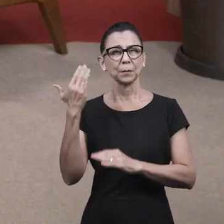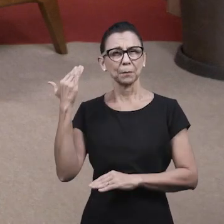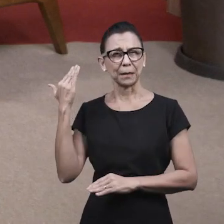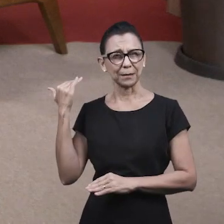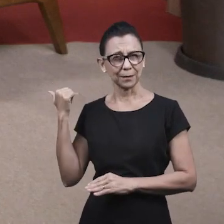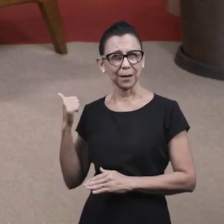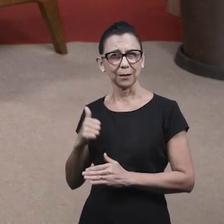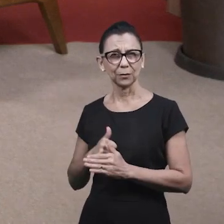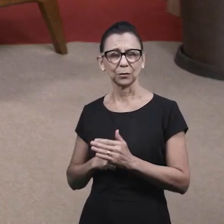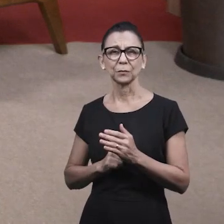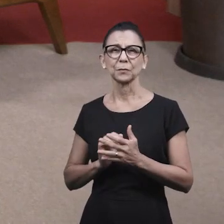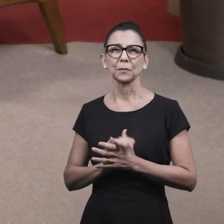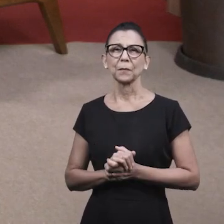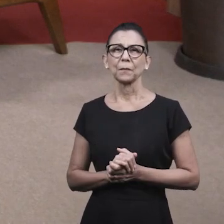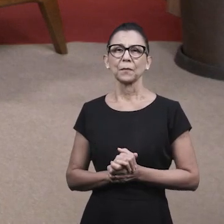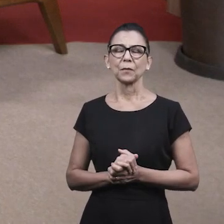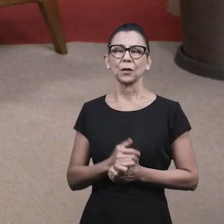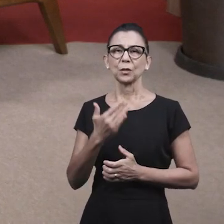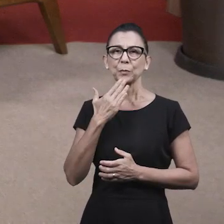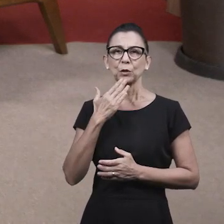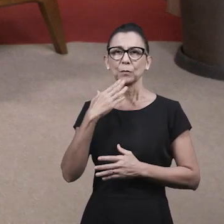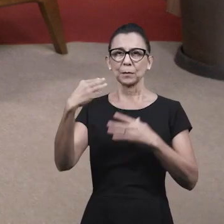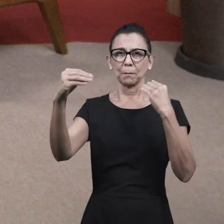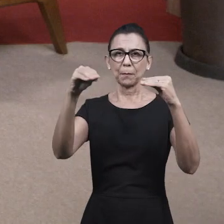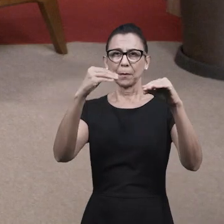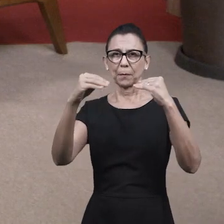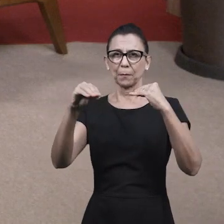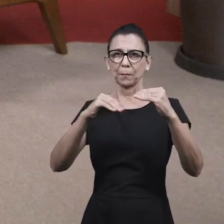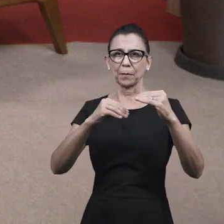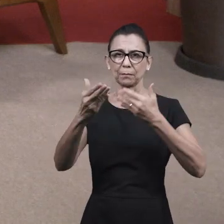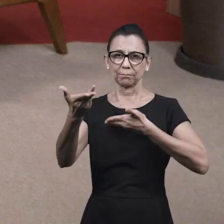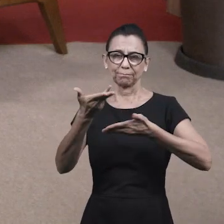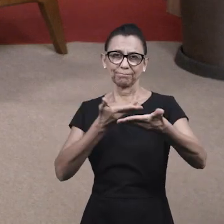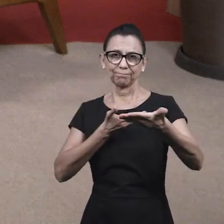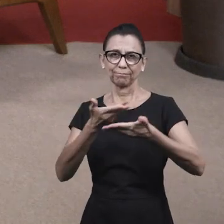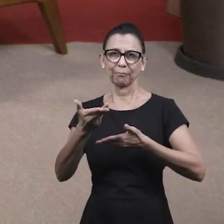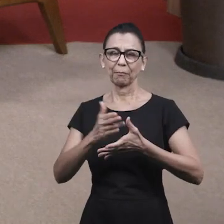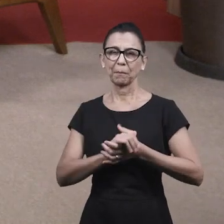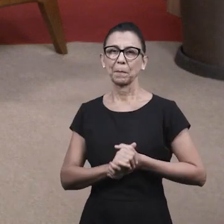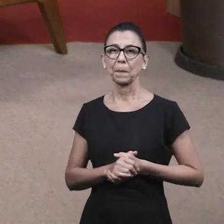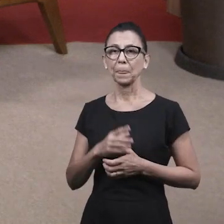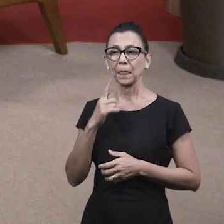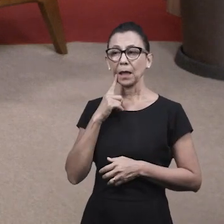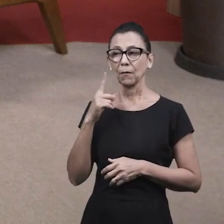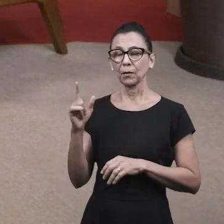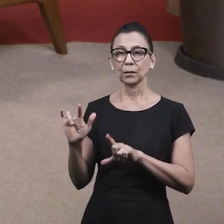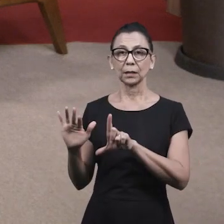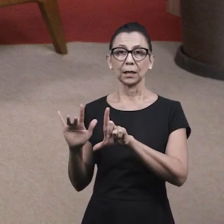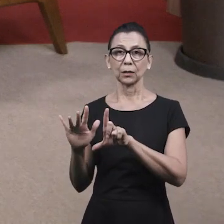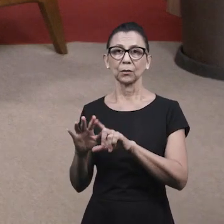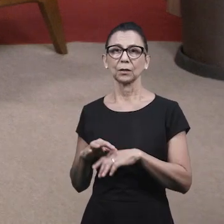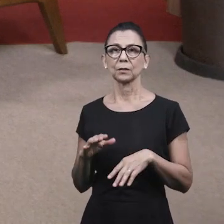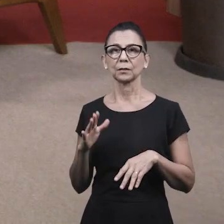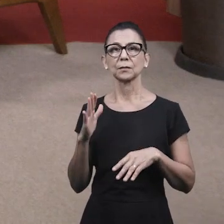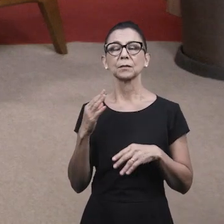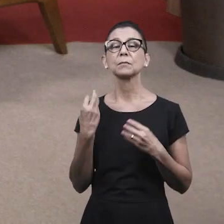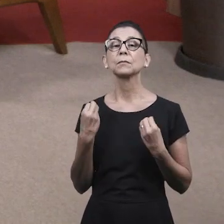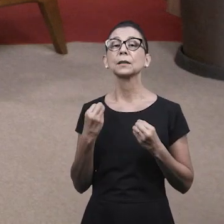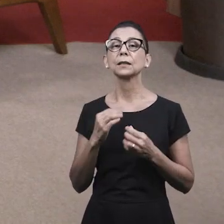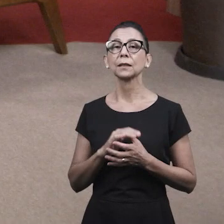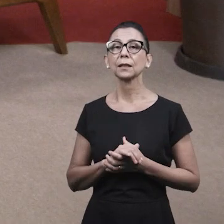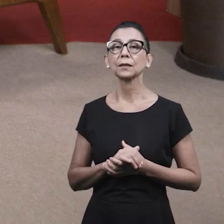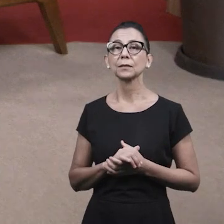envoyer des participations. On a eu des diverses participations. D'ailleurs, vous pouvez voir l'écran en QR code. Vous savez